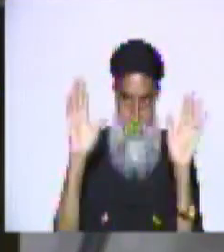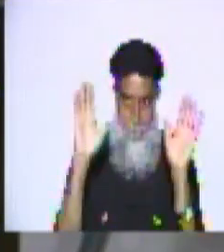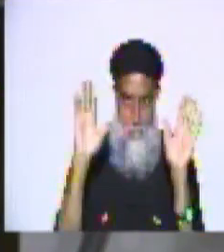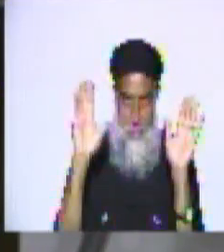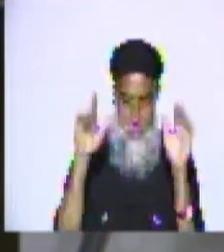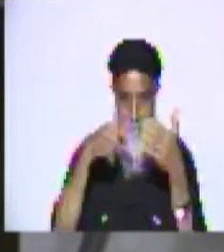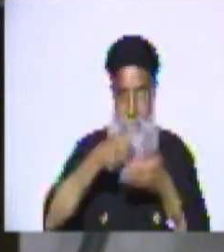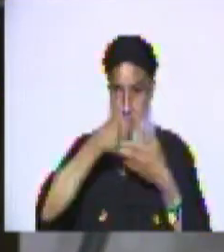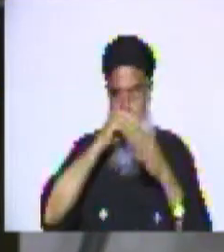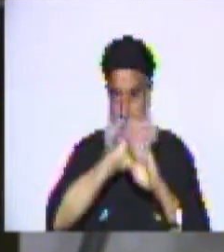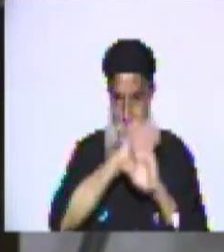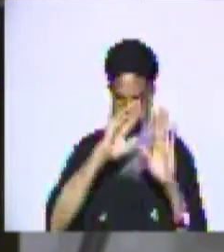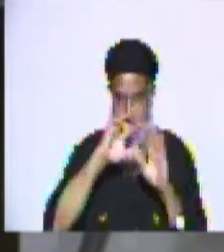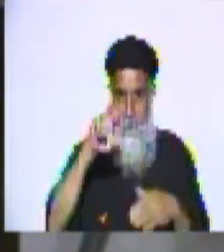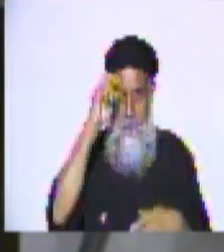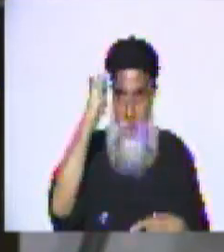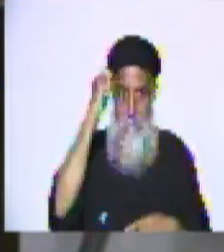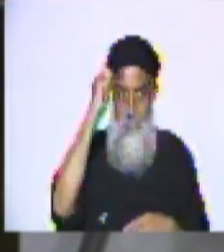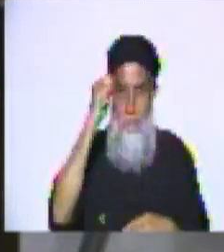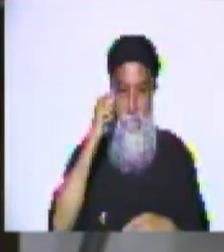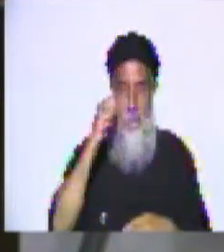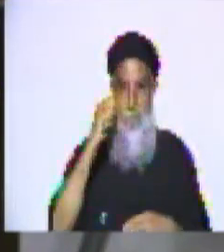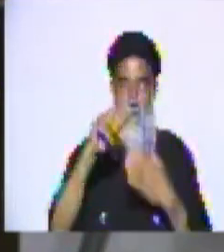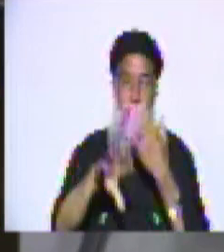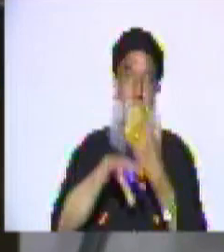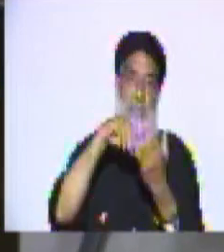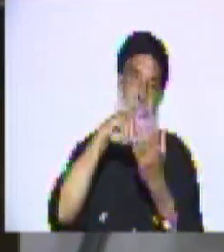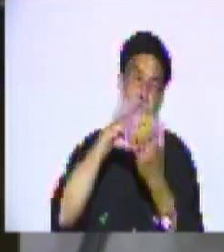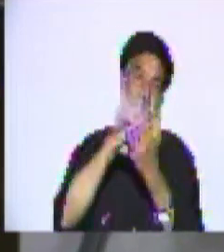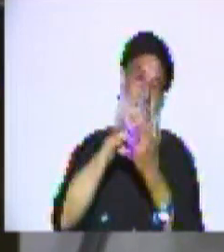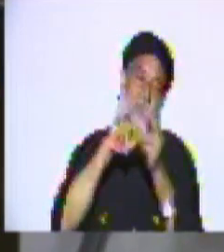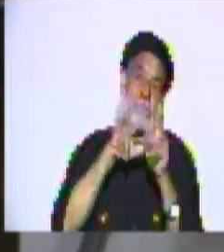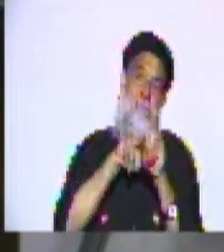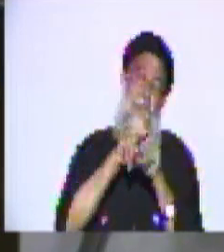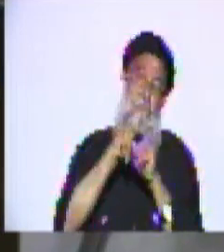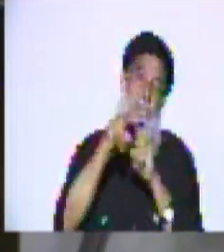بعد القداس خلاص بنبدأ بقى طقس البسخة.